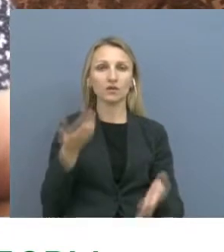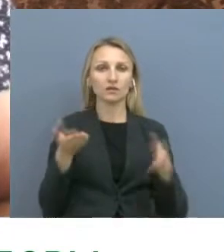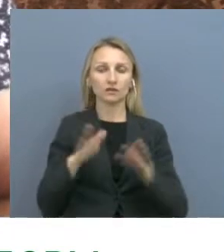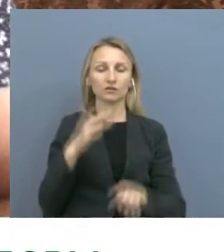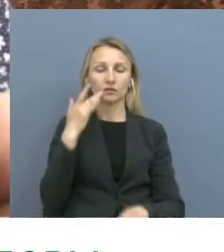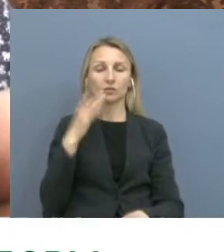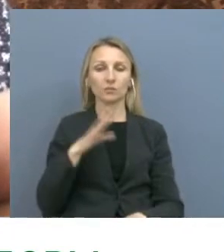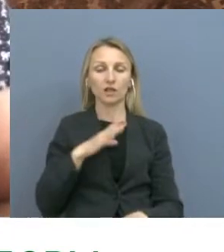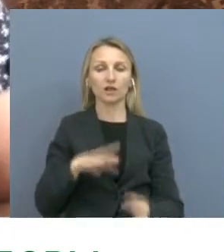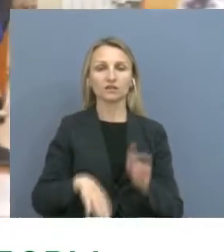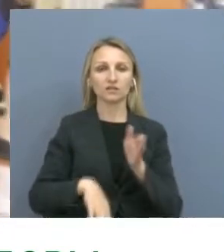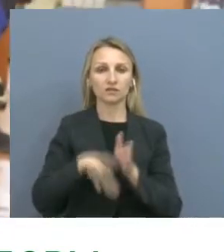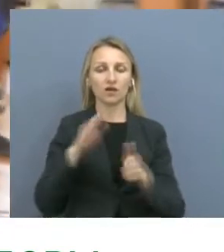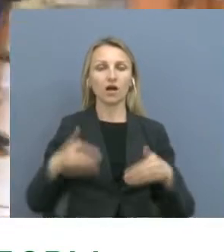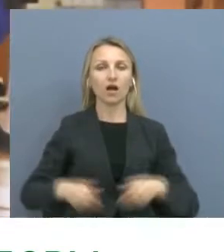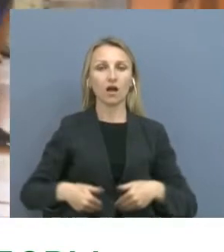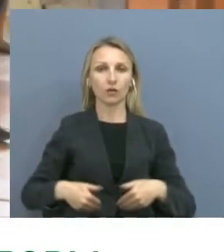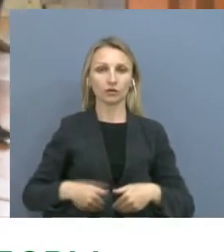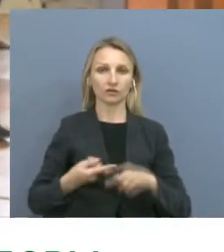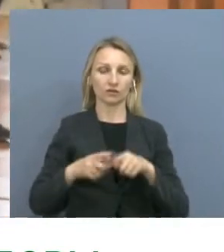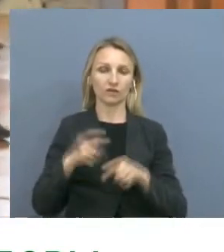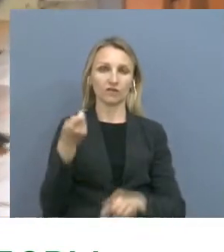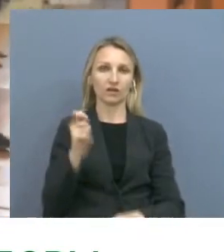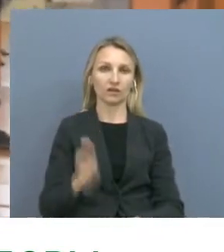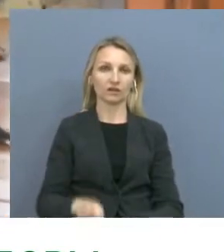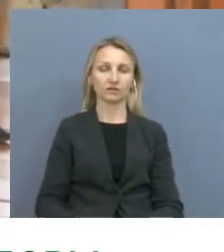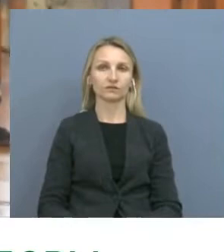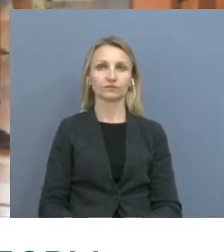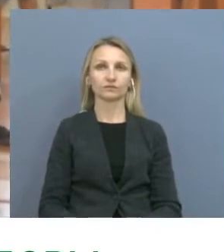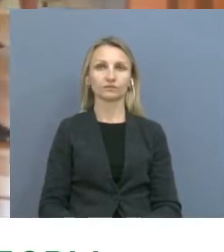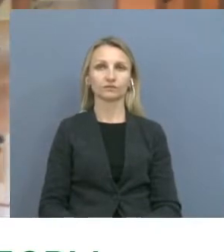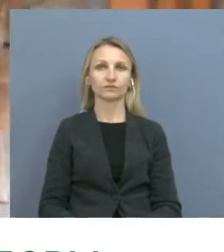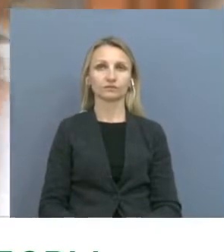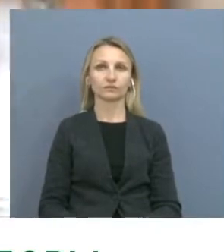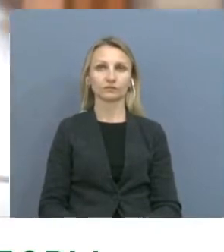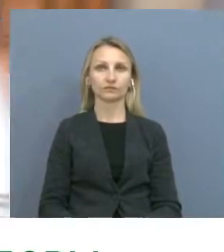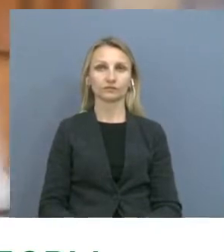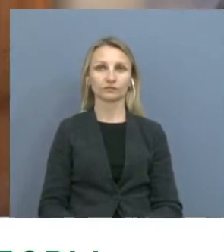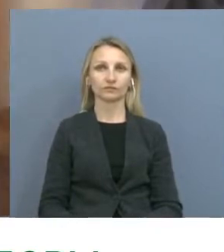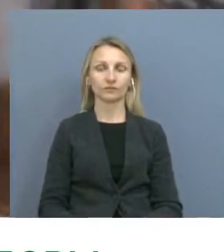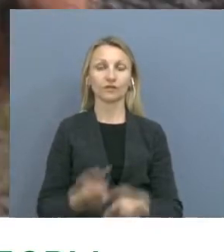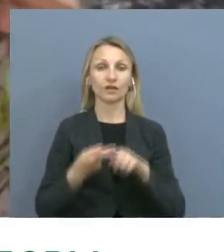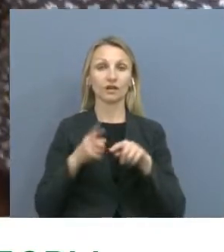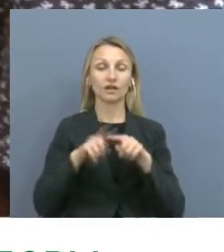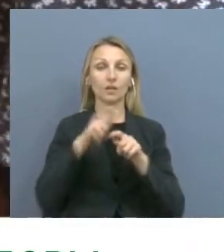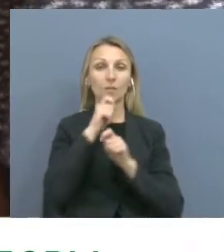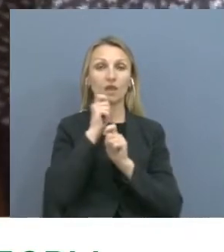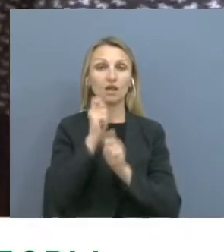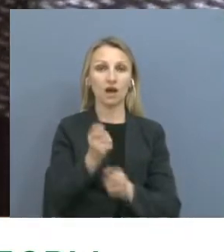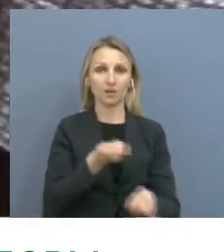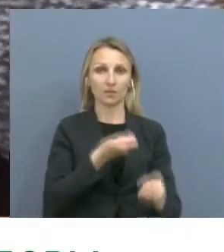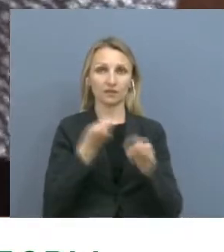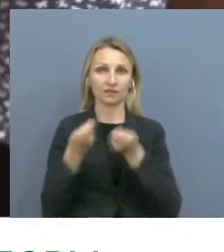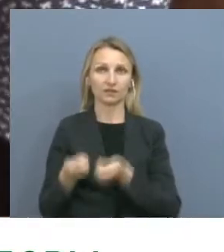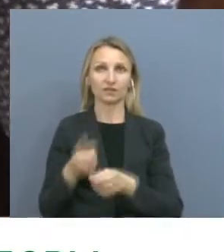детство все равно это было, сказалась война. Здравствуйте, Ауруманс. Здравствуйте. Это мам, тебе подарок принесли.